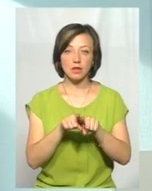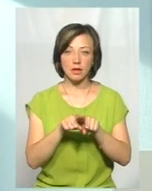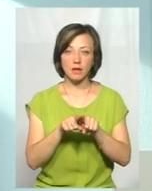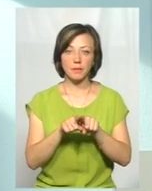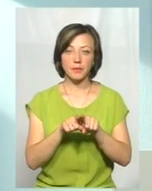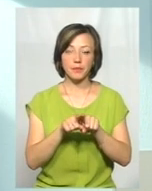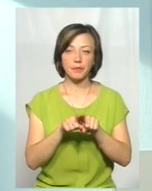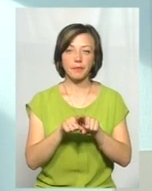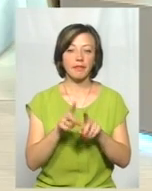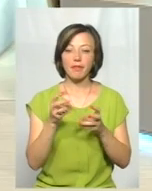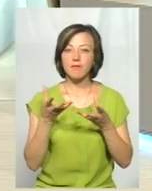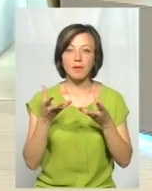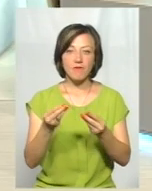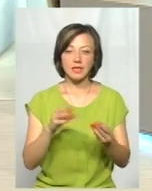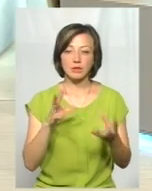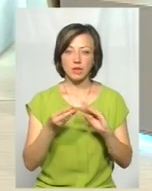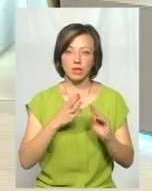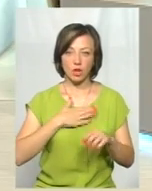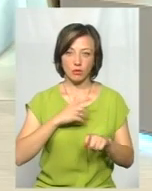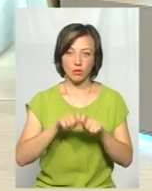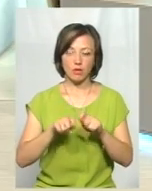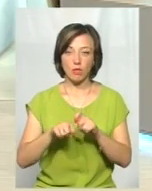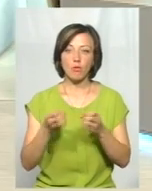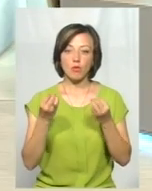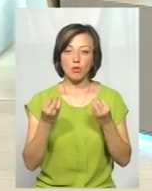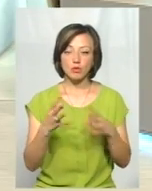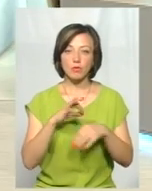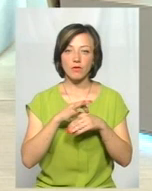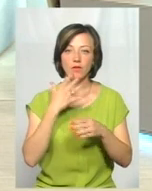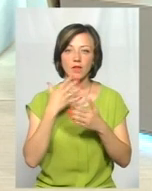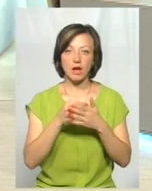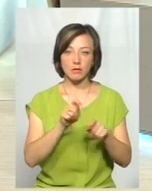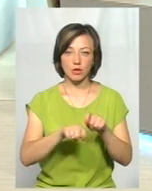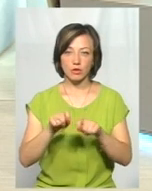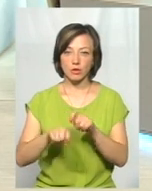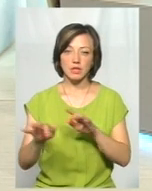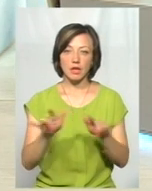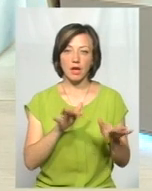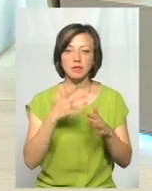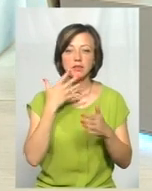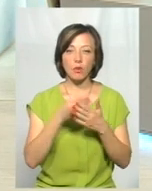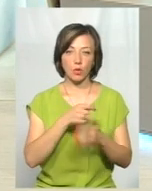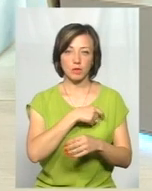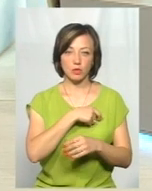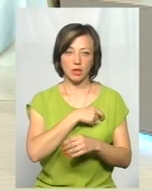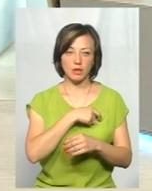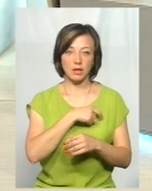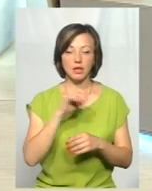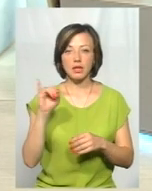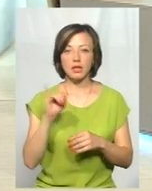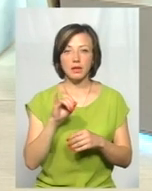він не впливати на результати нашого моніторингу, а він проводити таким чином власний моніторинг діяльності свого депутата.